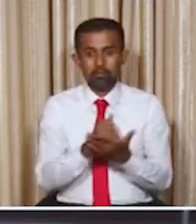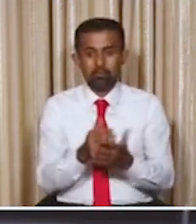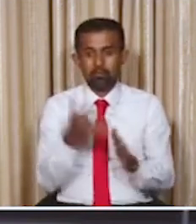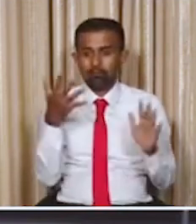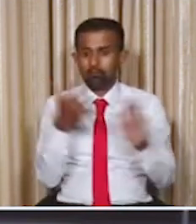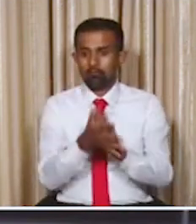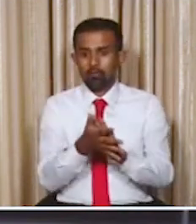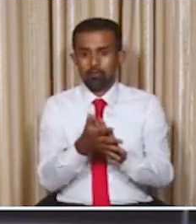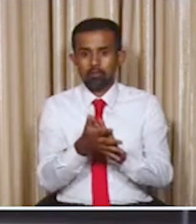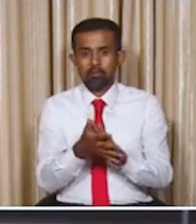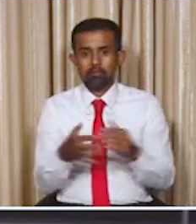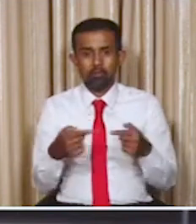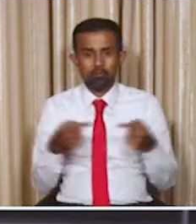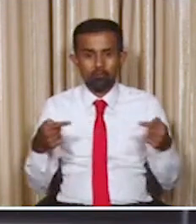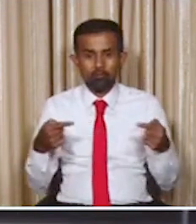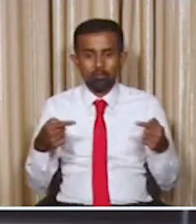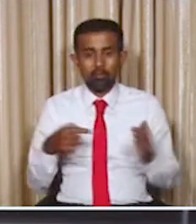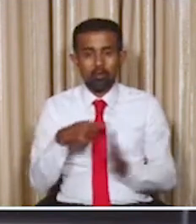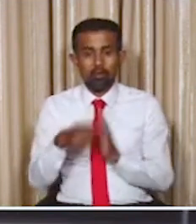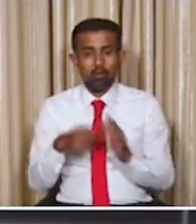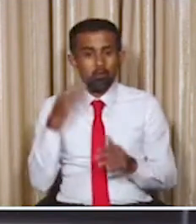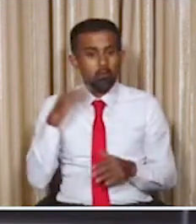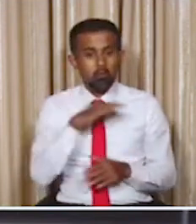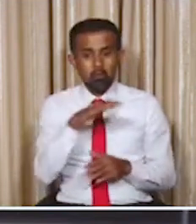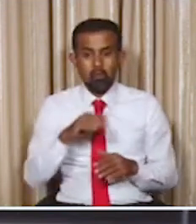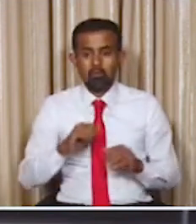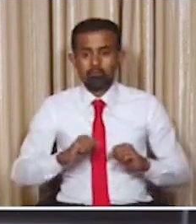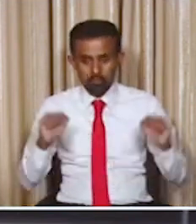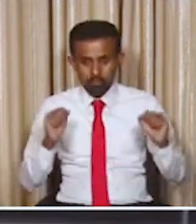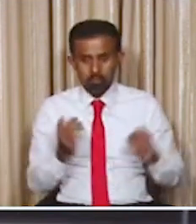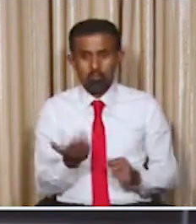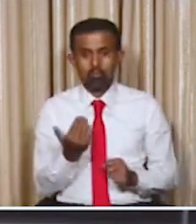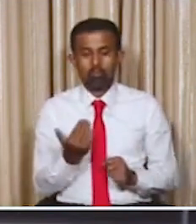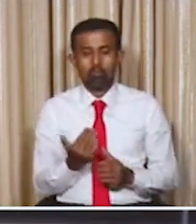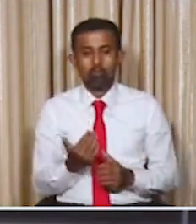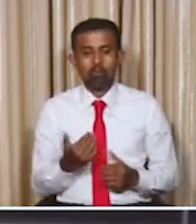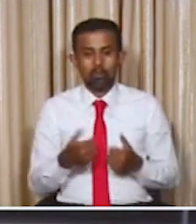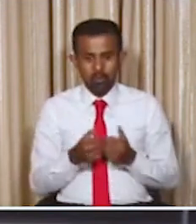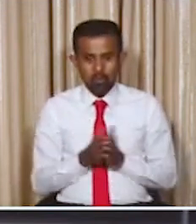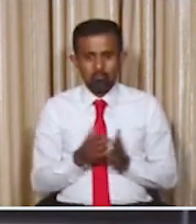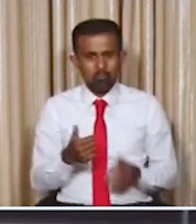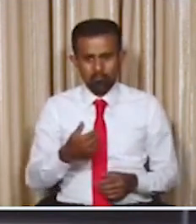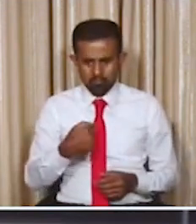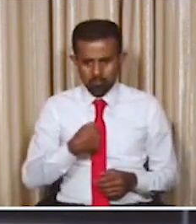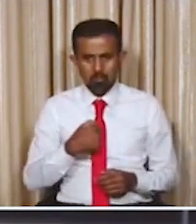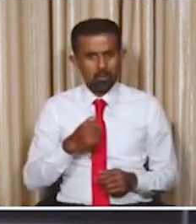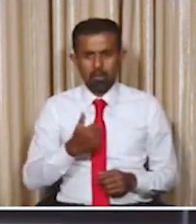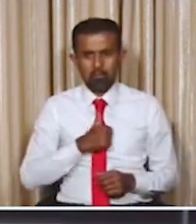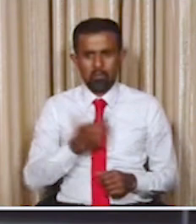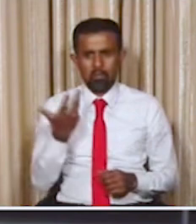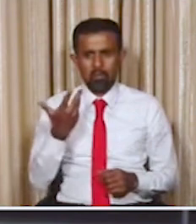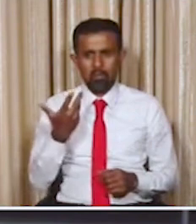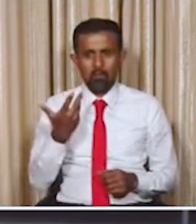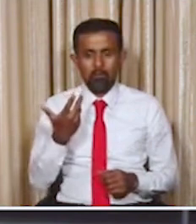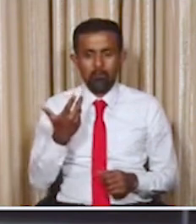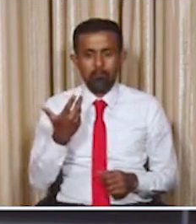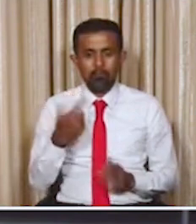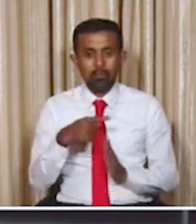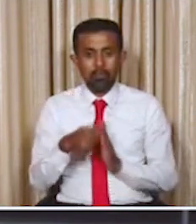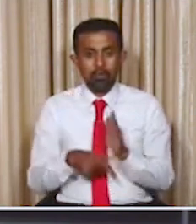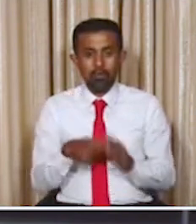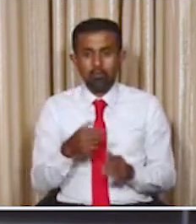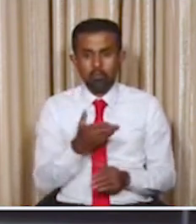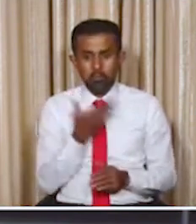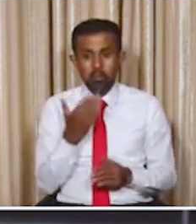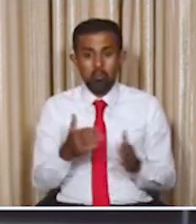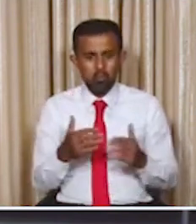වැරදක්. මේකට විරුද්ධව මං හිතන්නේ මේ රටේ ජනතාව නැගී සිටිය යුතුයි. මොකද අපි විරුද්ධයි මම විරුද්ධයි මේකට. මේ රටේ කරන්න